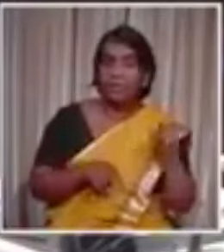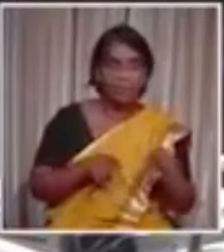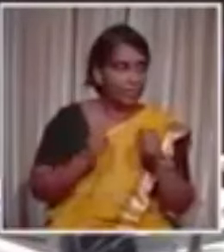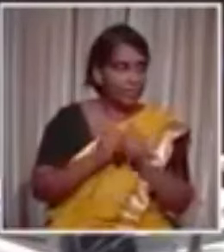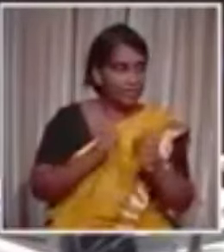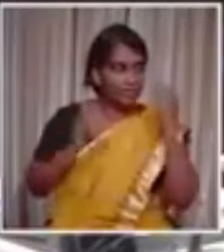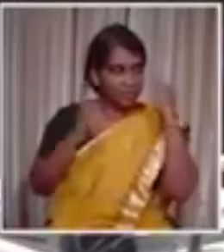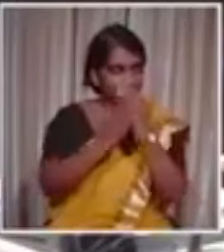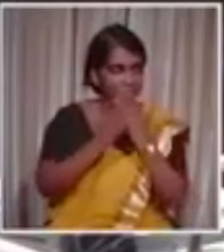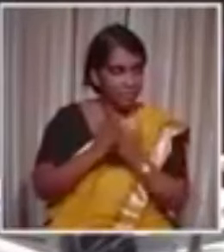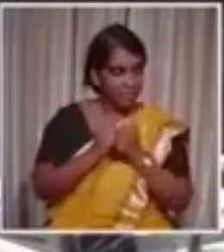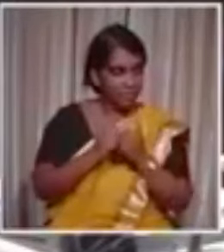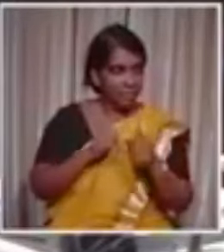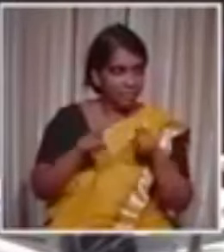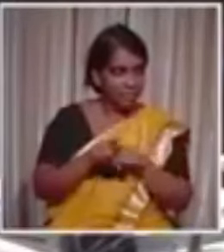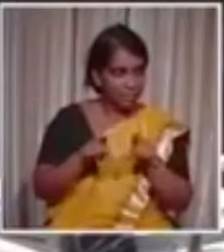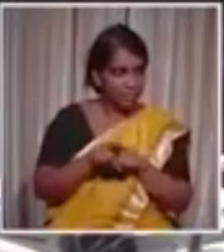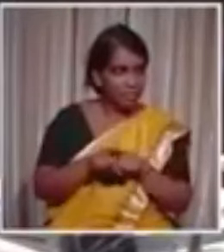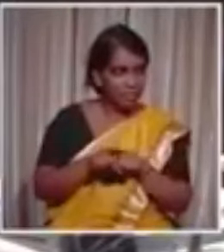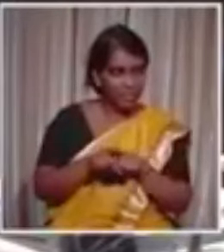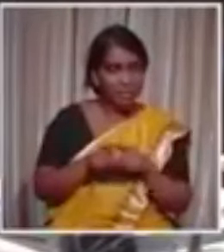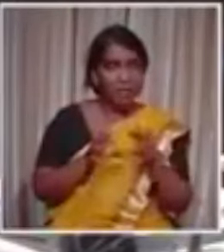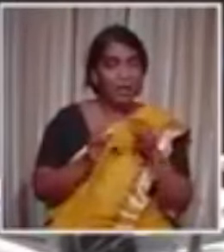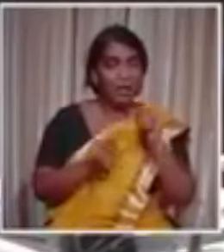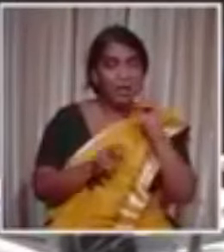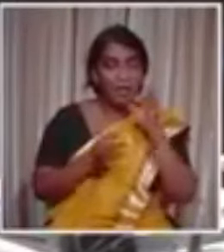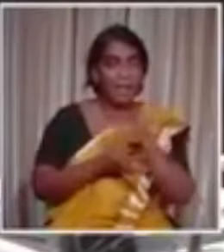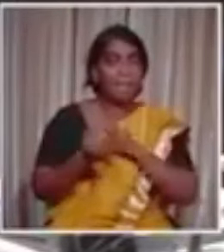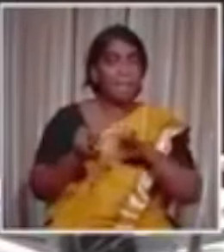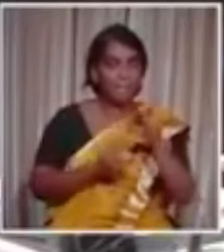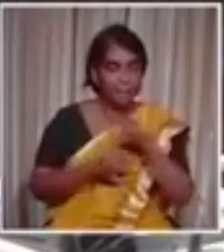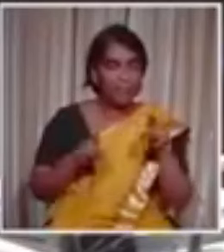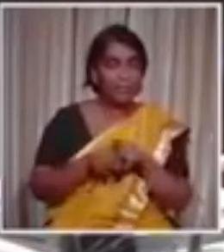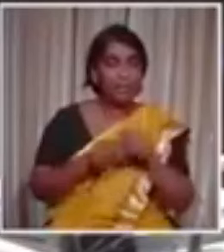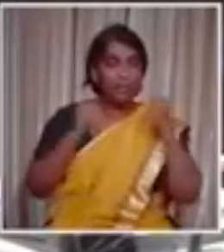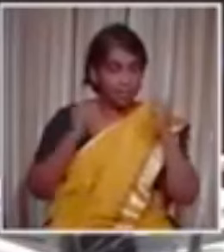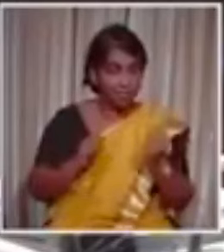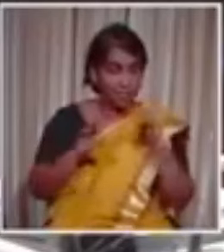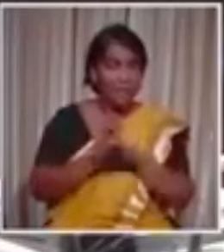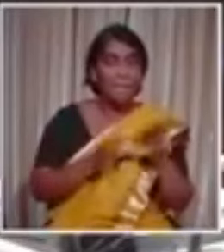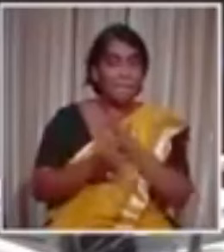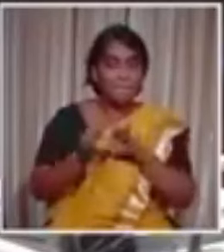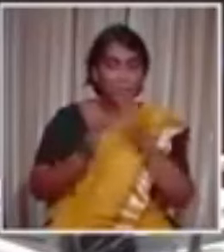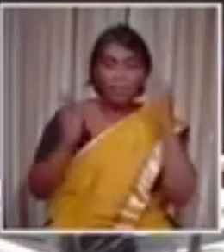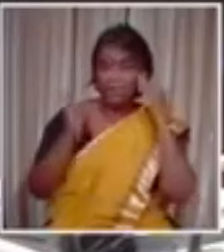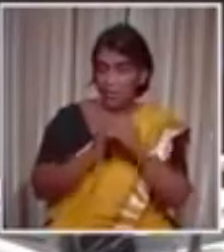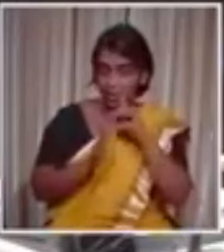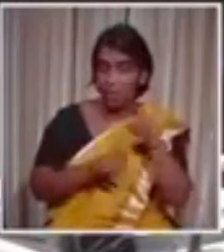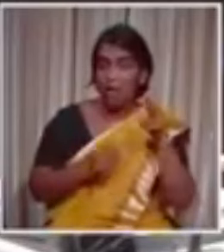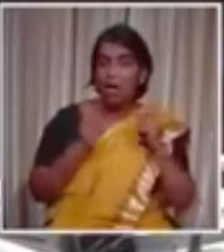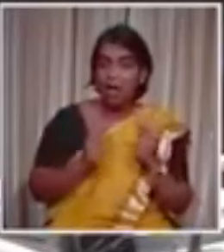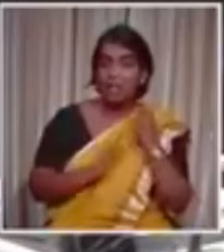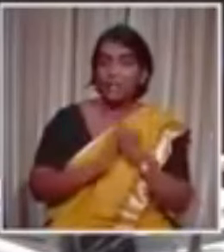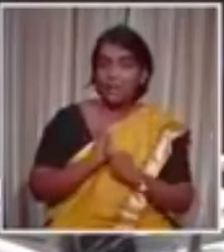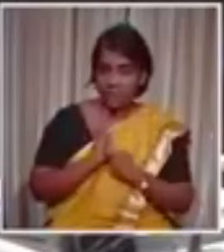උන්ට රිද්දවන්න ඕන. අන්න ඒක තමයි රනිල් වික්‍රමසිංහේ ප්‍රජාතන්ත්‍රවාදී. නිසා ඔය පුටුවේ වාඩි වෙන ප්‍රජාතන්ත්‍රවාදය ගැන කිව්වට ඔව් හදිස්සි නීති